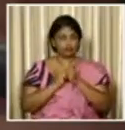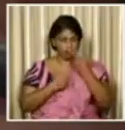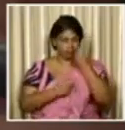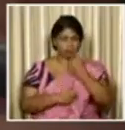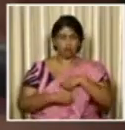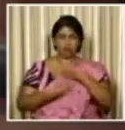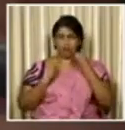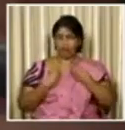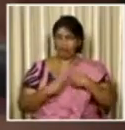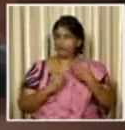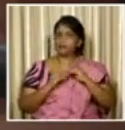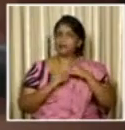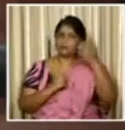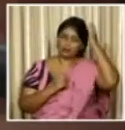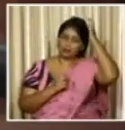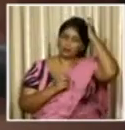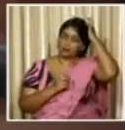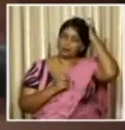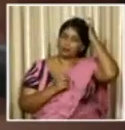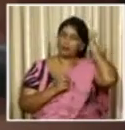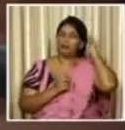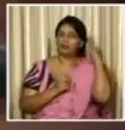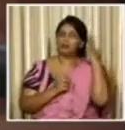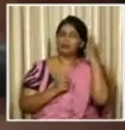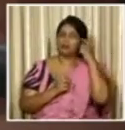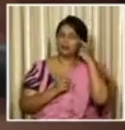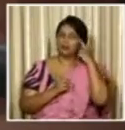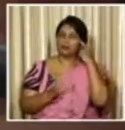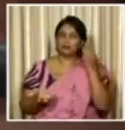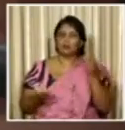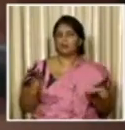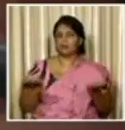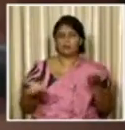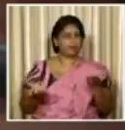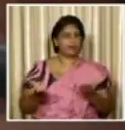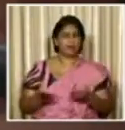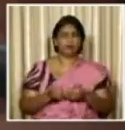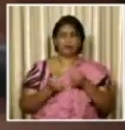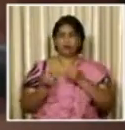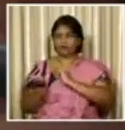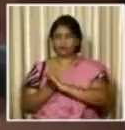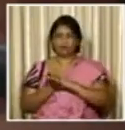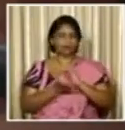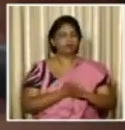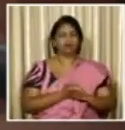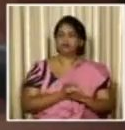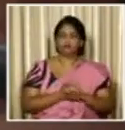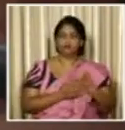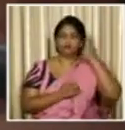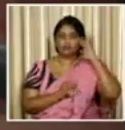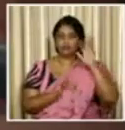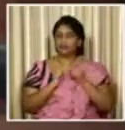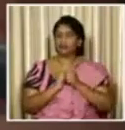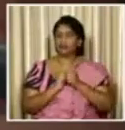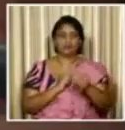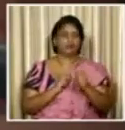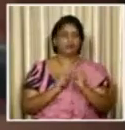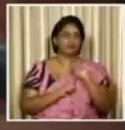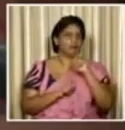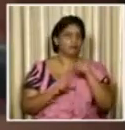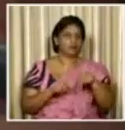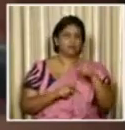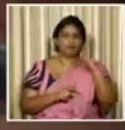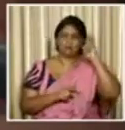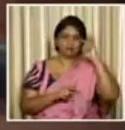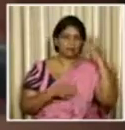passe mama hitanne apakshapathitwayak sadharanatak apeeksha karimin katayutu karai kiyala me parliamentu